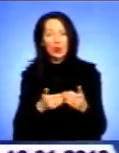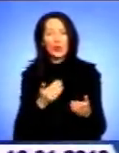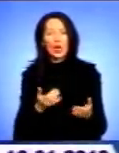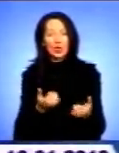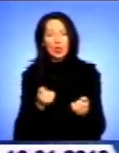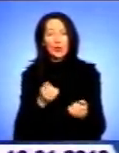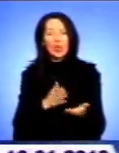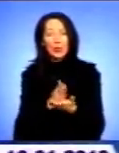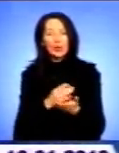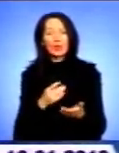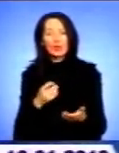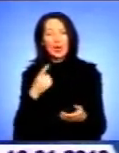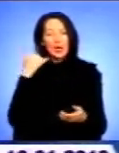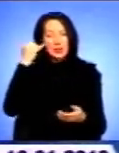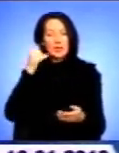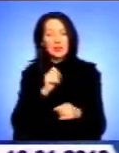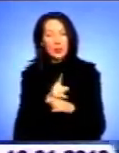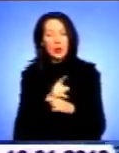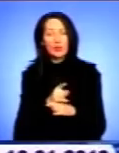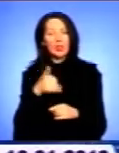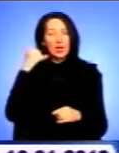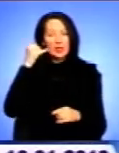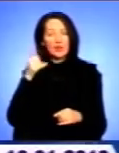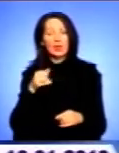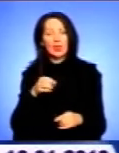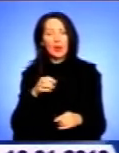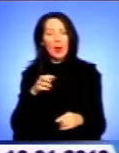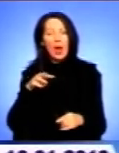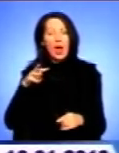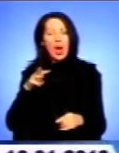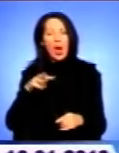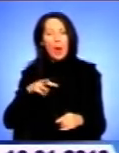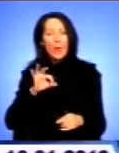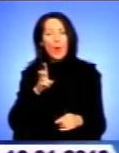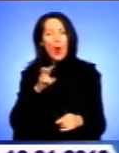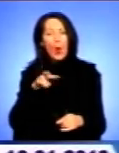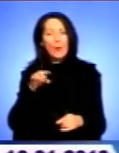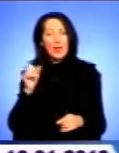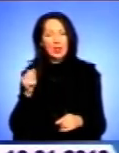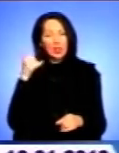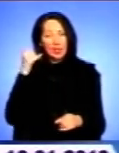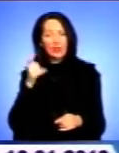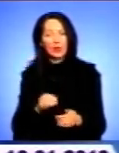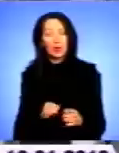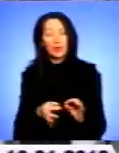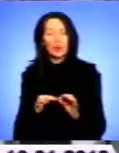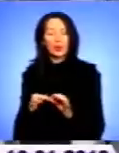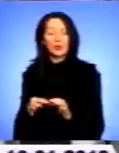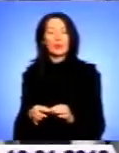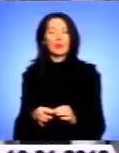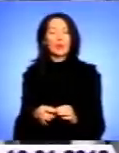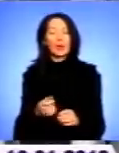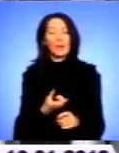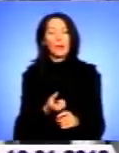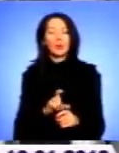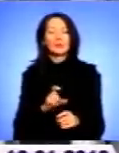попередні замовлення і на дзвінки мережею мобільних операторів України. Подробиці у сюжеті Ірини Демчук. Більше